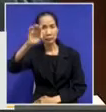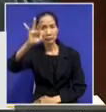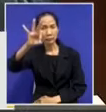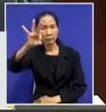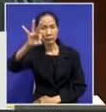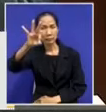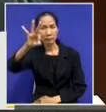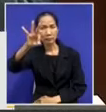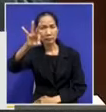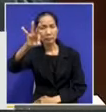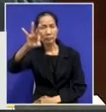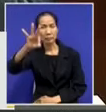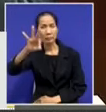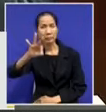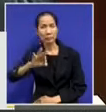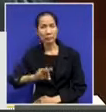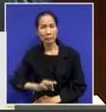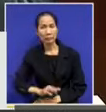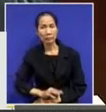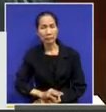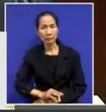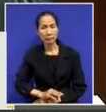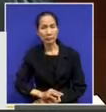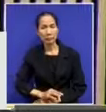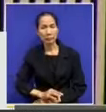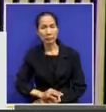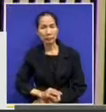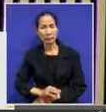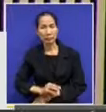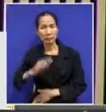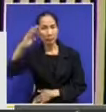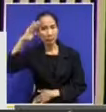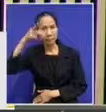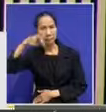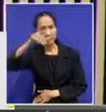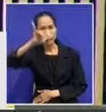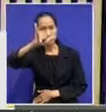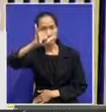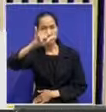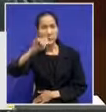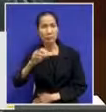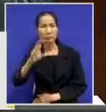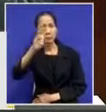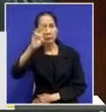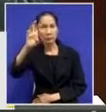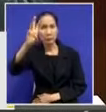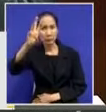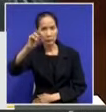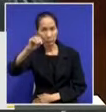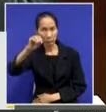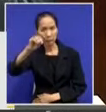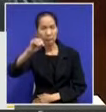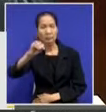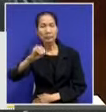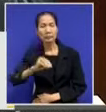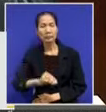659พลเอกสุรพงษ์สุวรรณอัต พลเอกประยุทธ์จันทร์โอชาครับ 660นาย